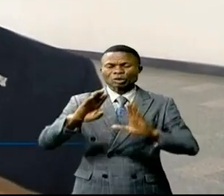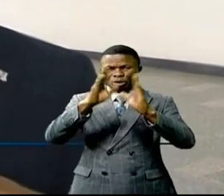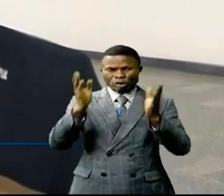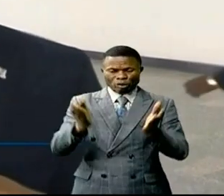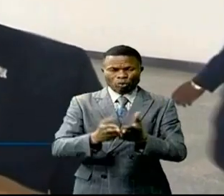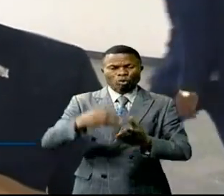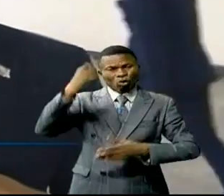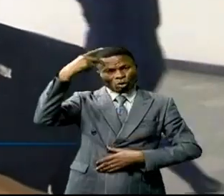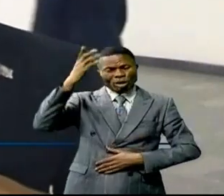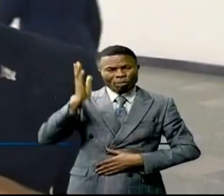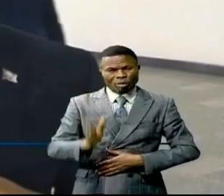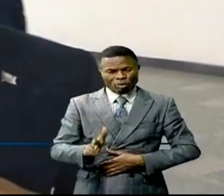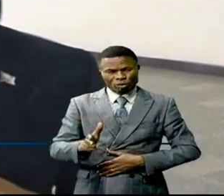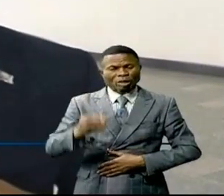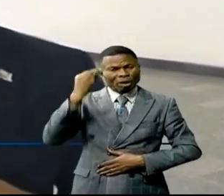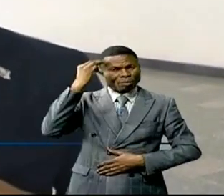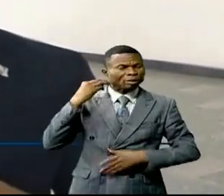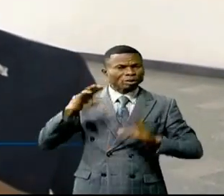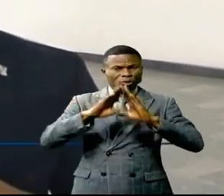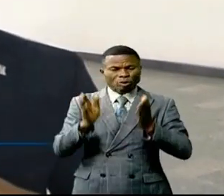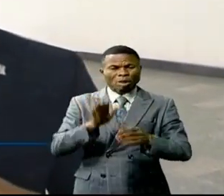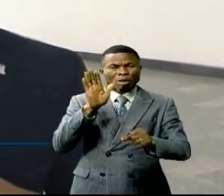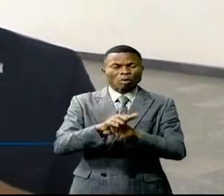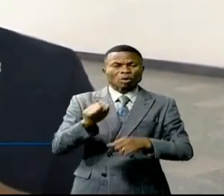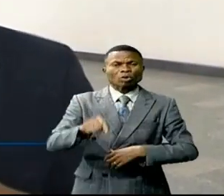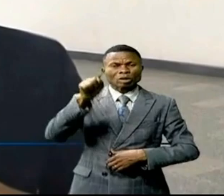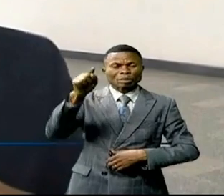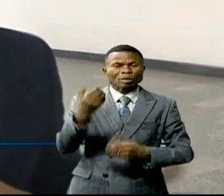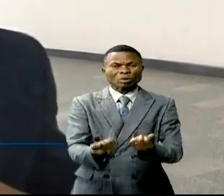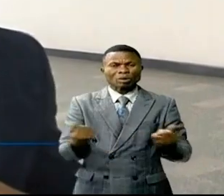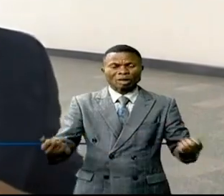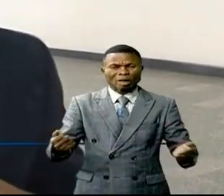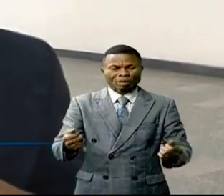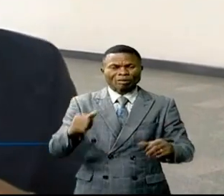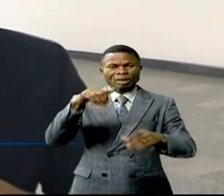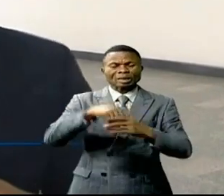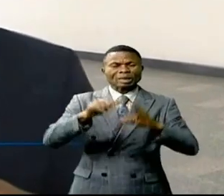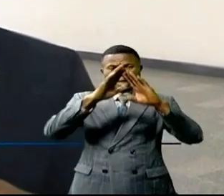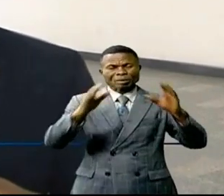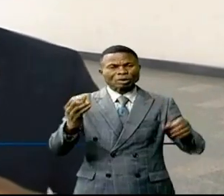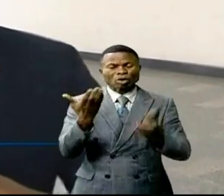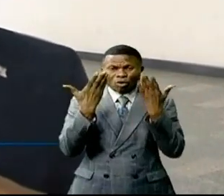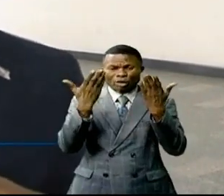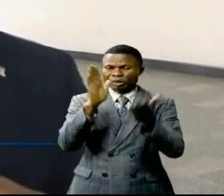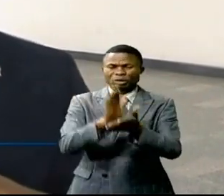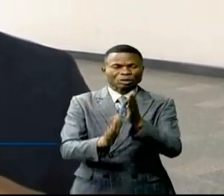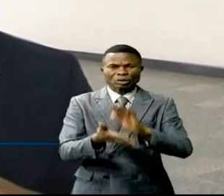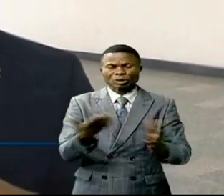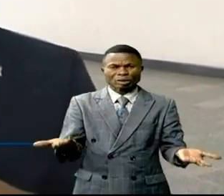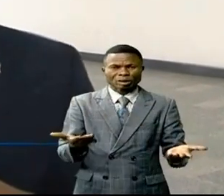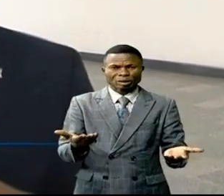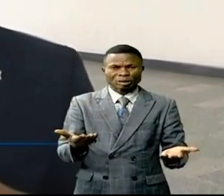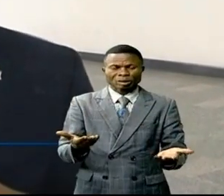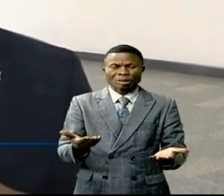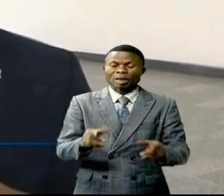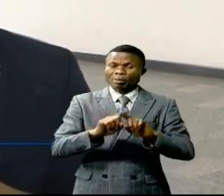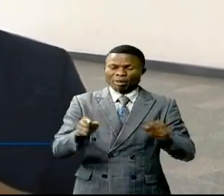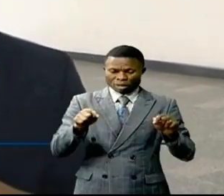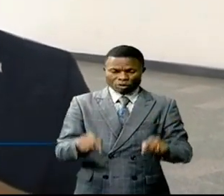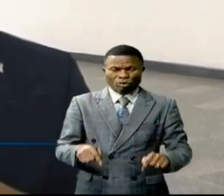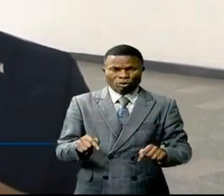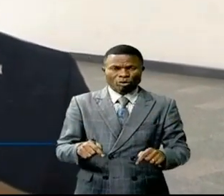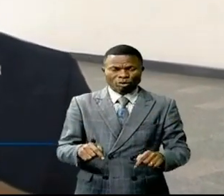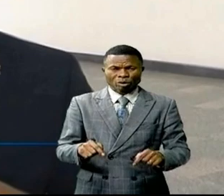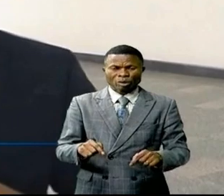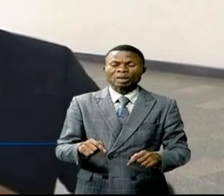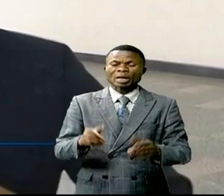politique que nous avons des millions de Congolais d'enfants qui chôment à la maison parce qu'ils n'ont pas étudié l'année passée. Mais aujourd'hui, grâce